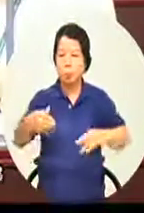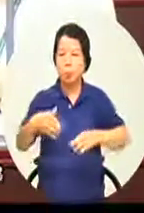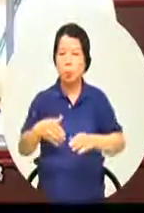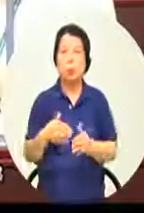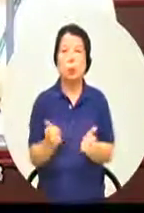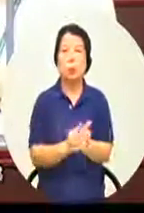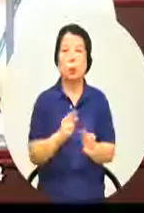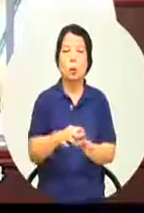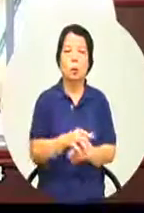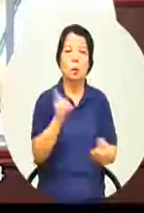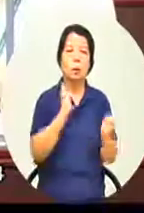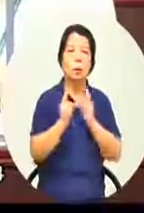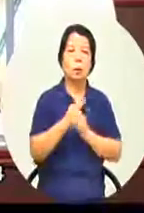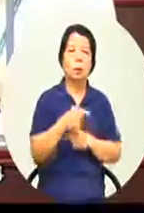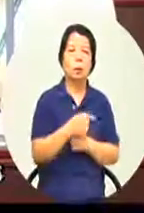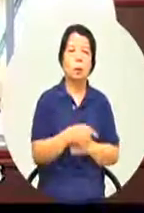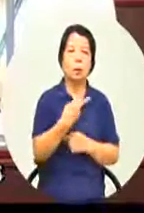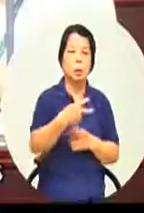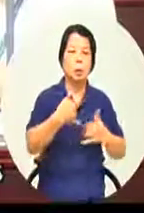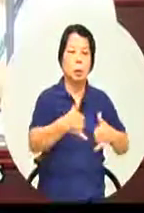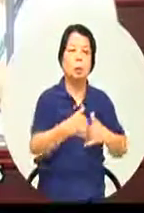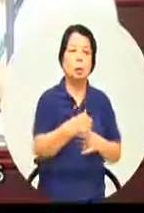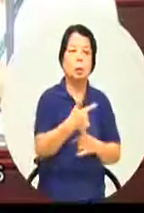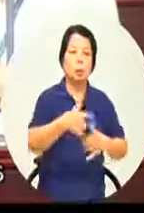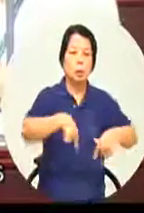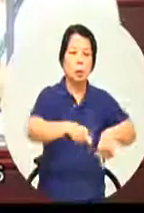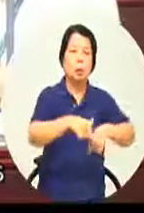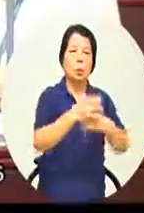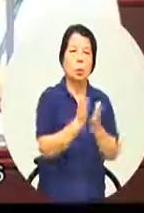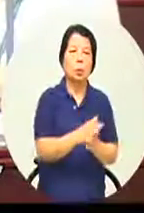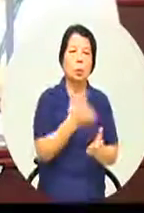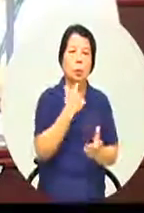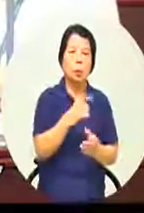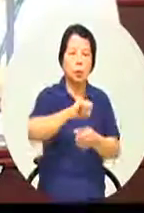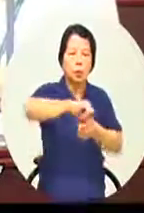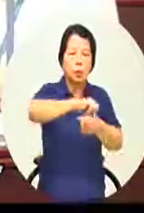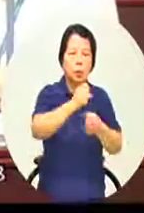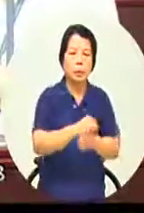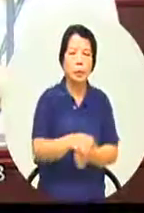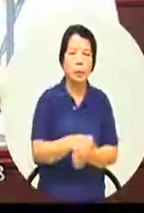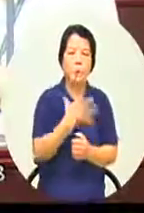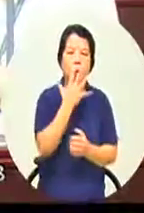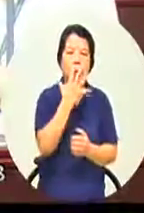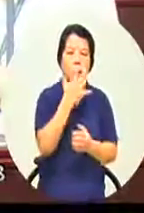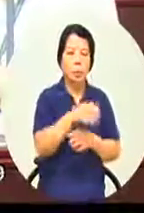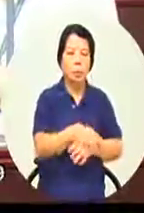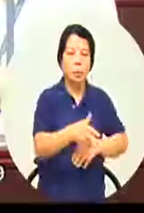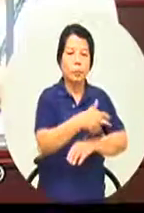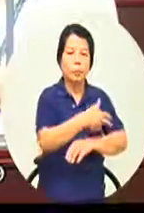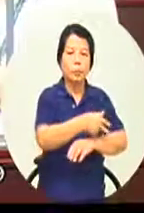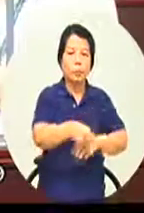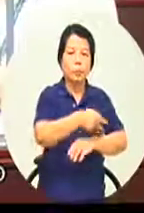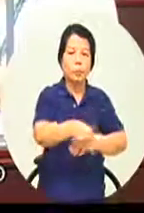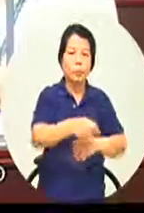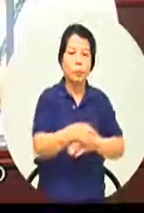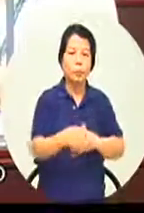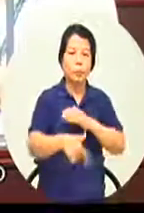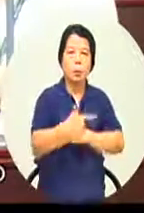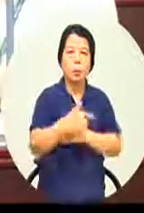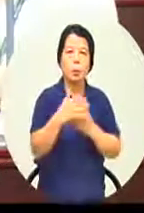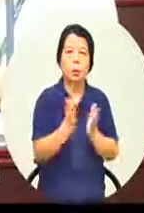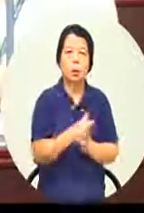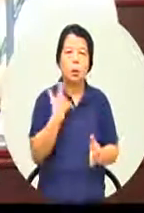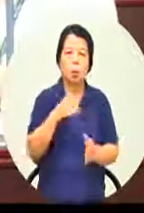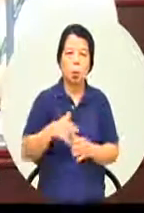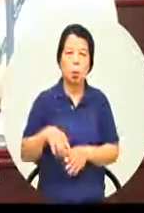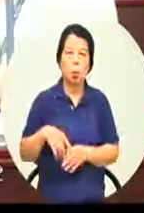在自由二路的六巷里面哈，去增设荧光黄的这个速线限制，要求用路人到了这个地